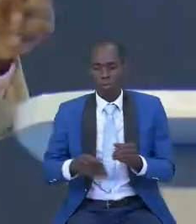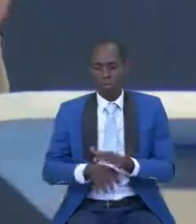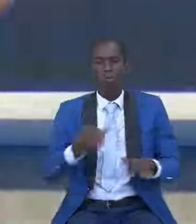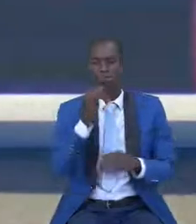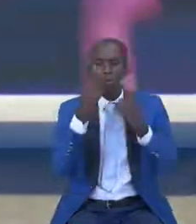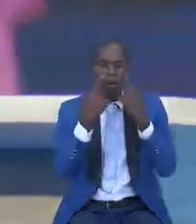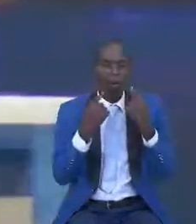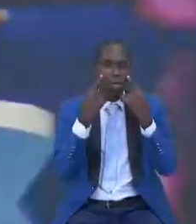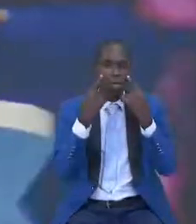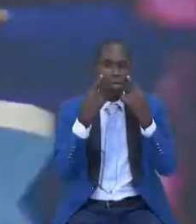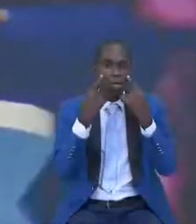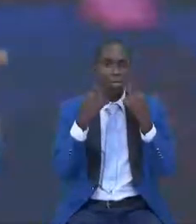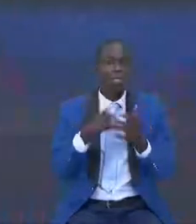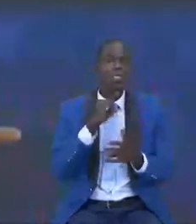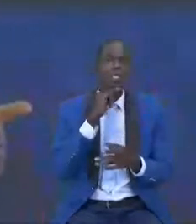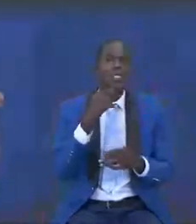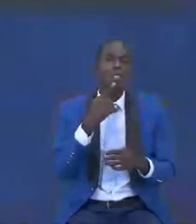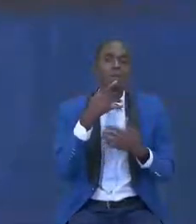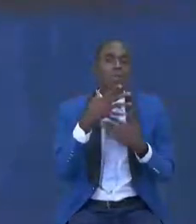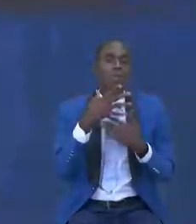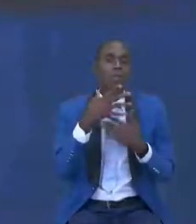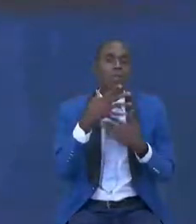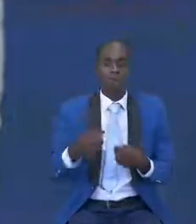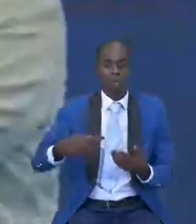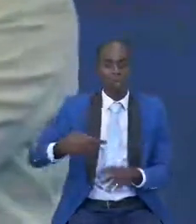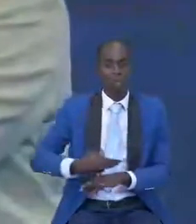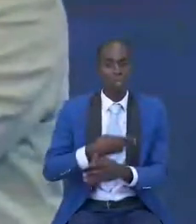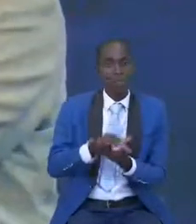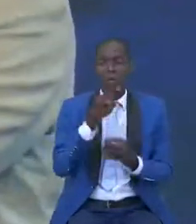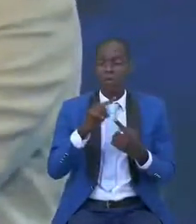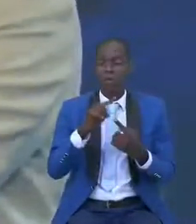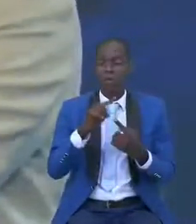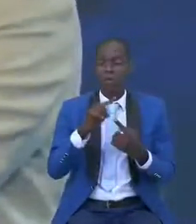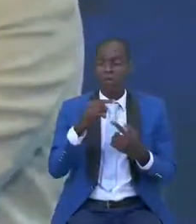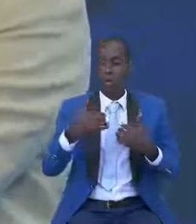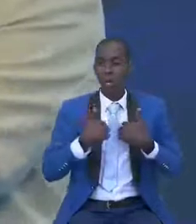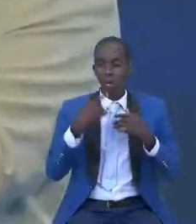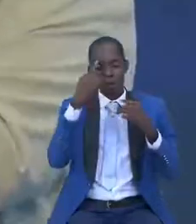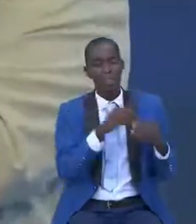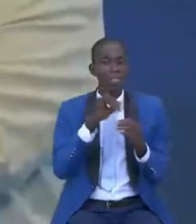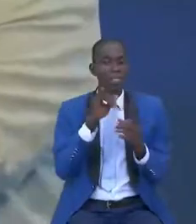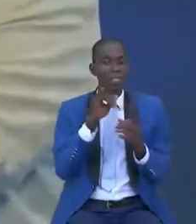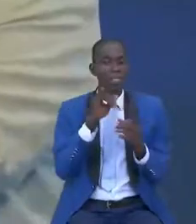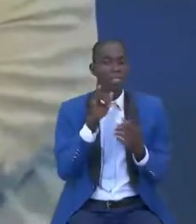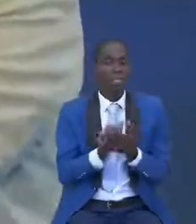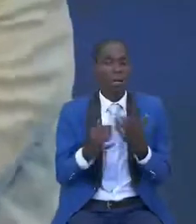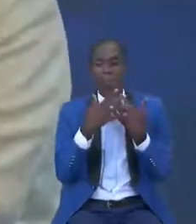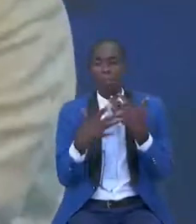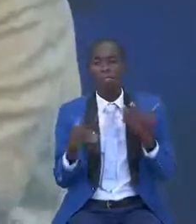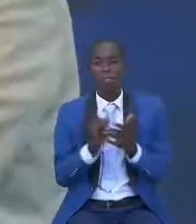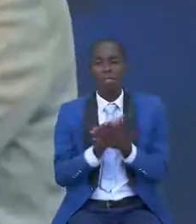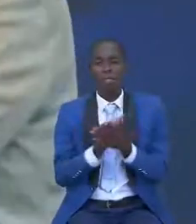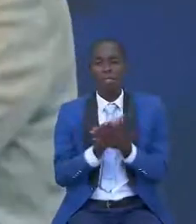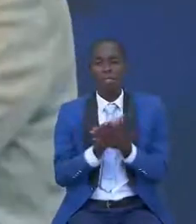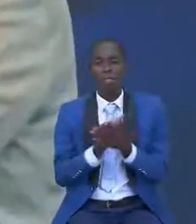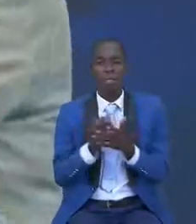pas rouler par terre, ce n'est pas pleurer, c'est le sang de l'agneau. Et quand vous placez votre foi en